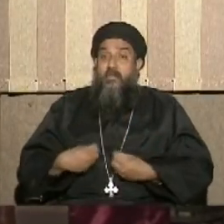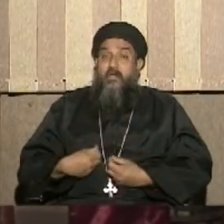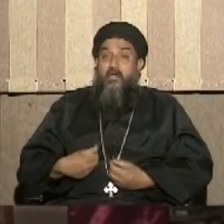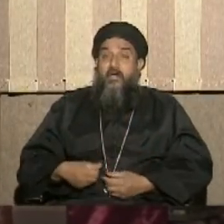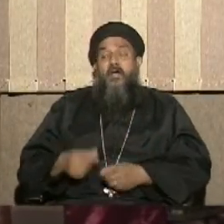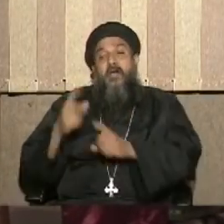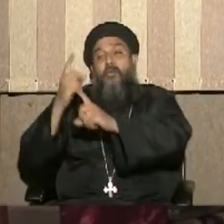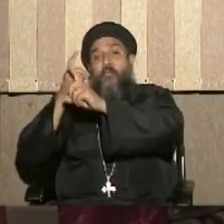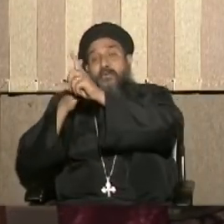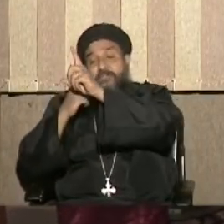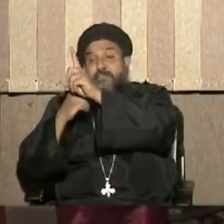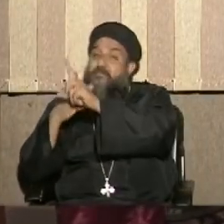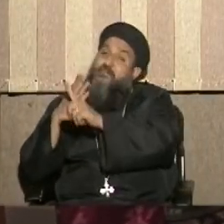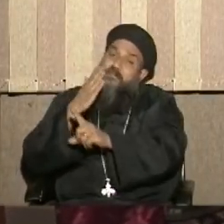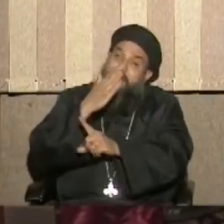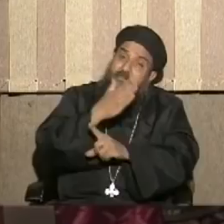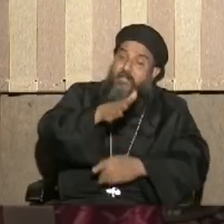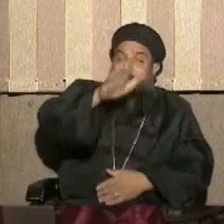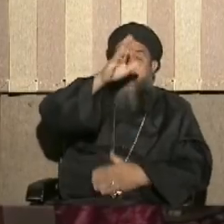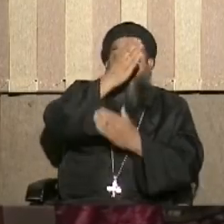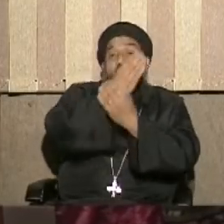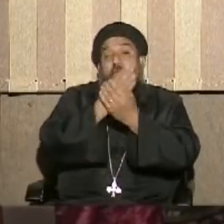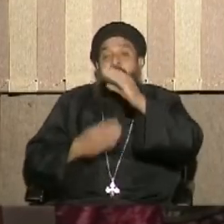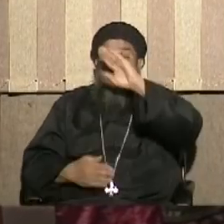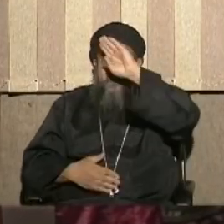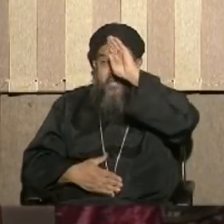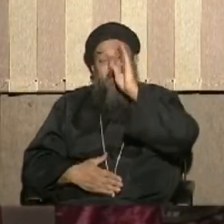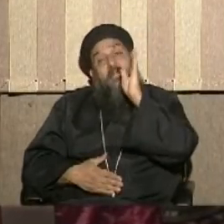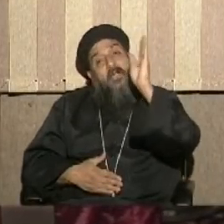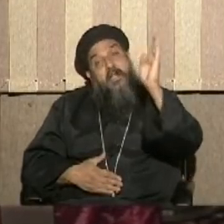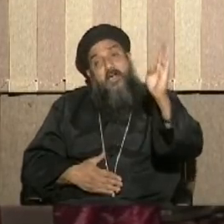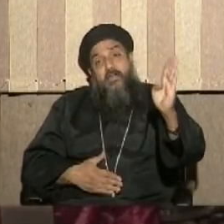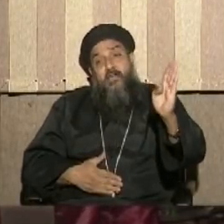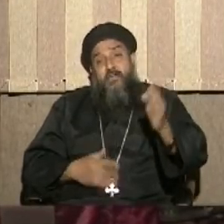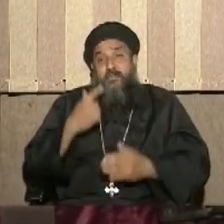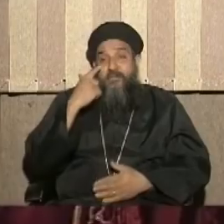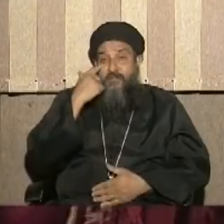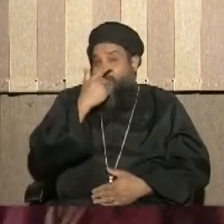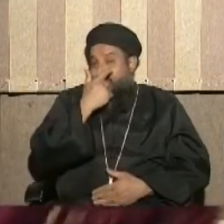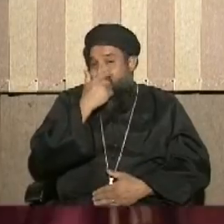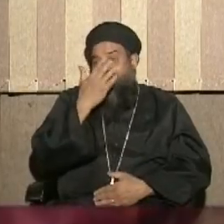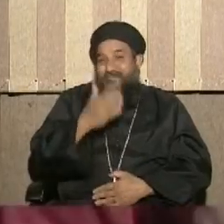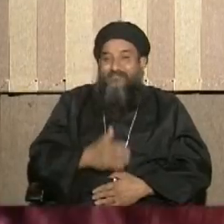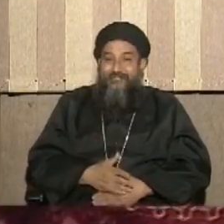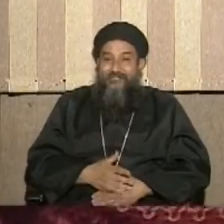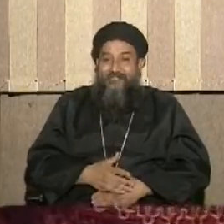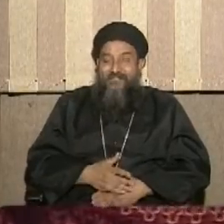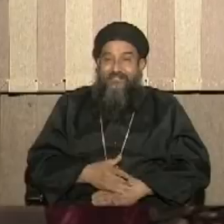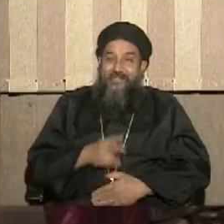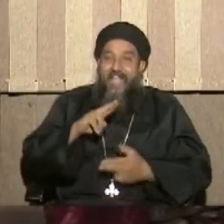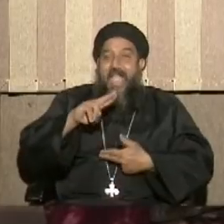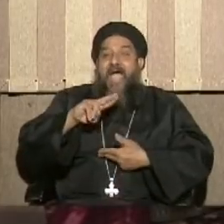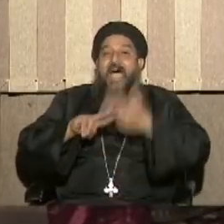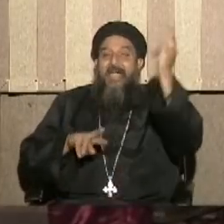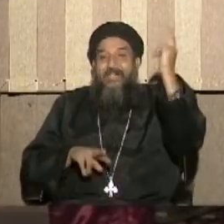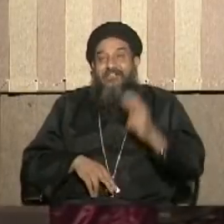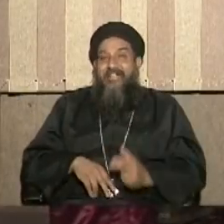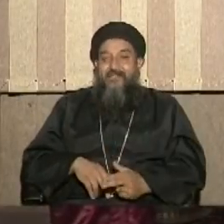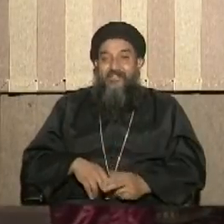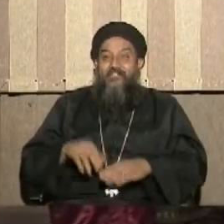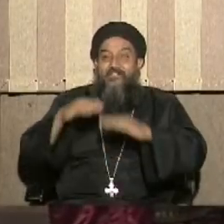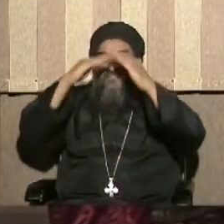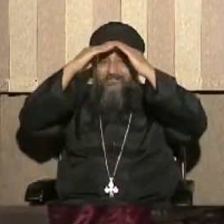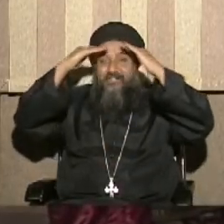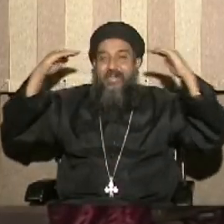رسمية للأمراء إلى نقيا. خلاص؟ أنا موافق. وضب لهم أنت الزيارة وشوف مين يروح